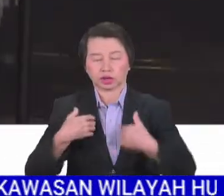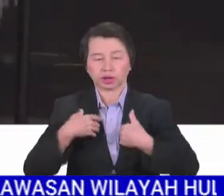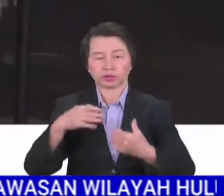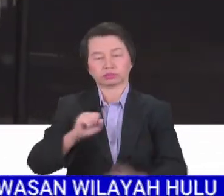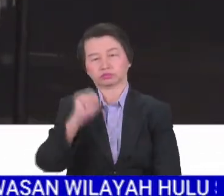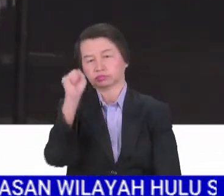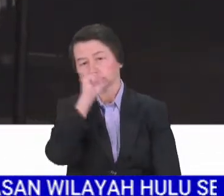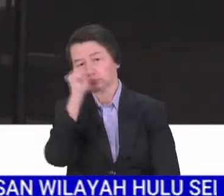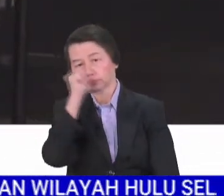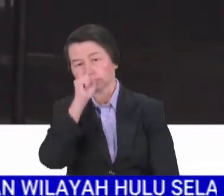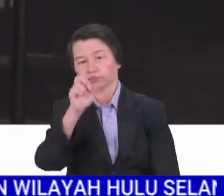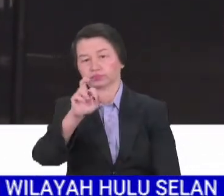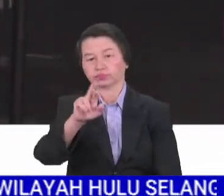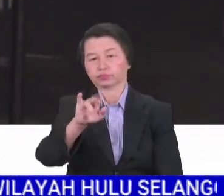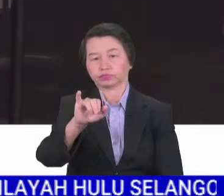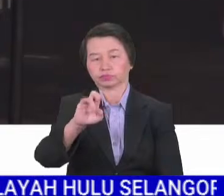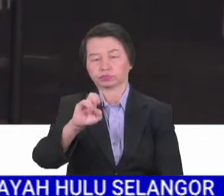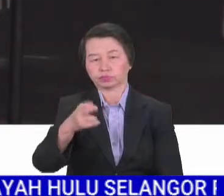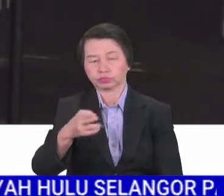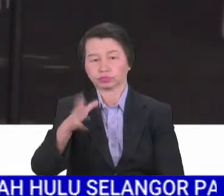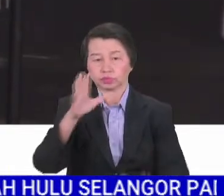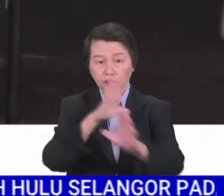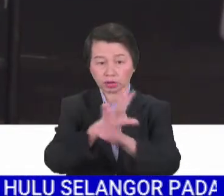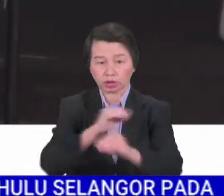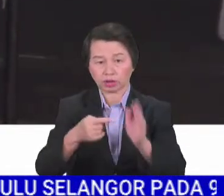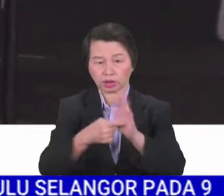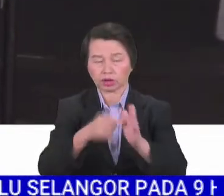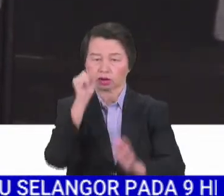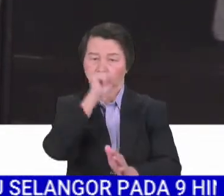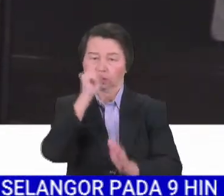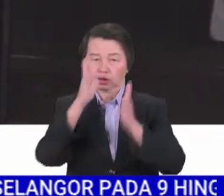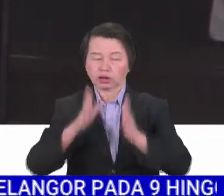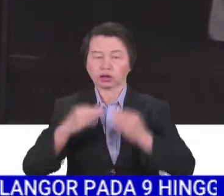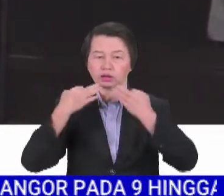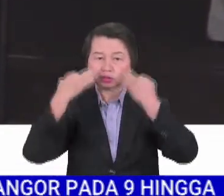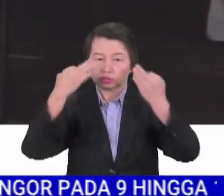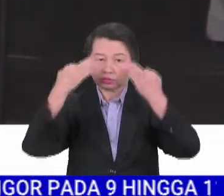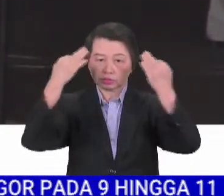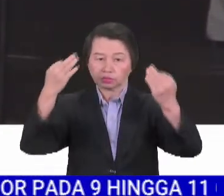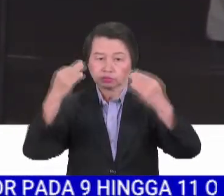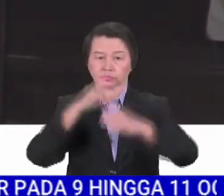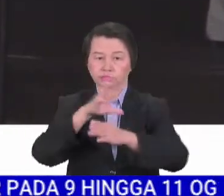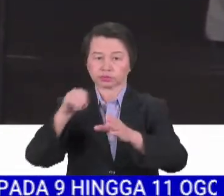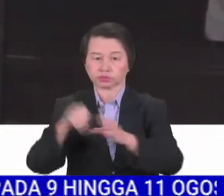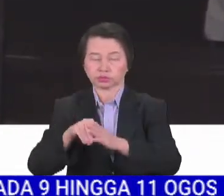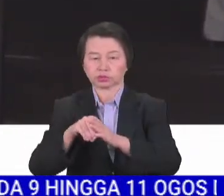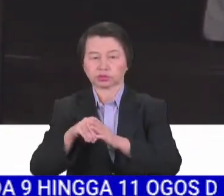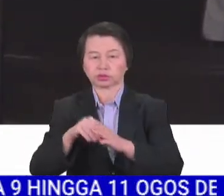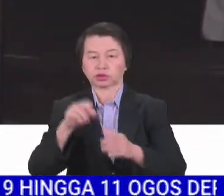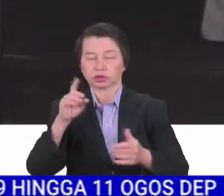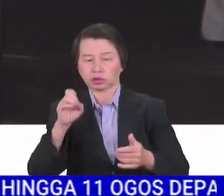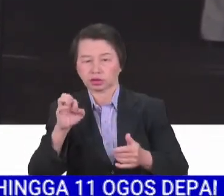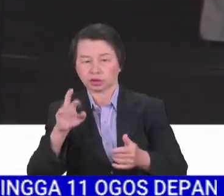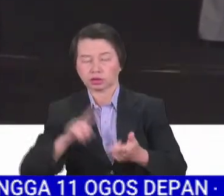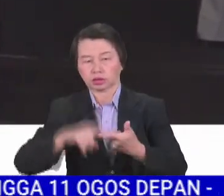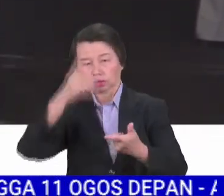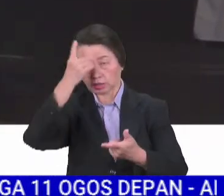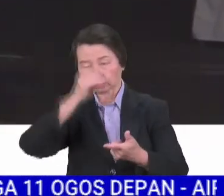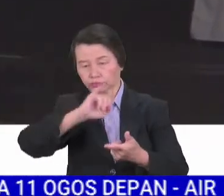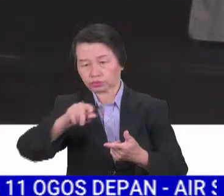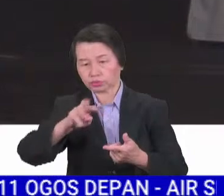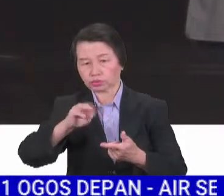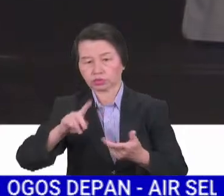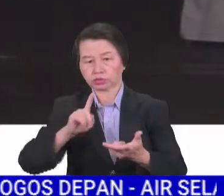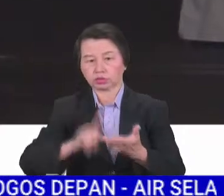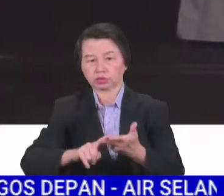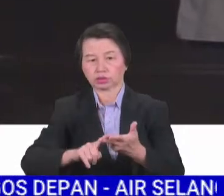konsert Rio Gegar Sarawak yang akan menampilkan artis popular tempatan tanah air termasuk Claudia Garis, Datuk Jamal Abdillah dan juga